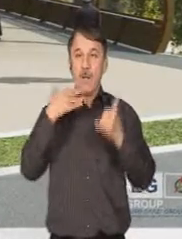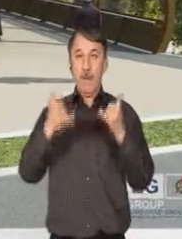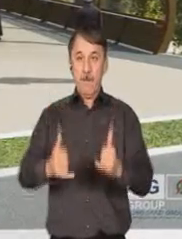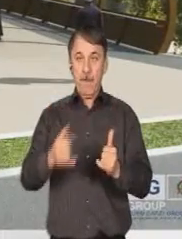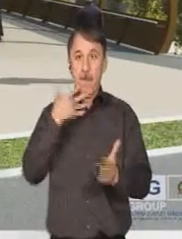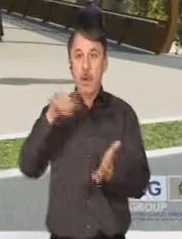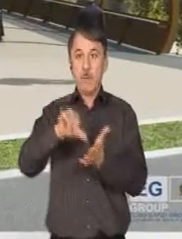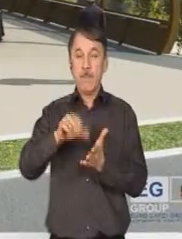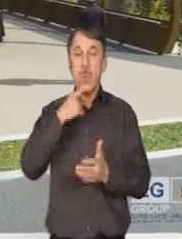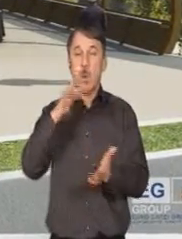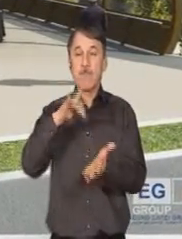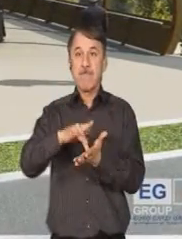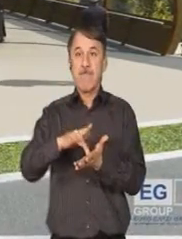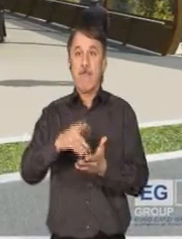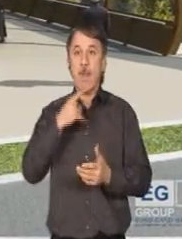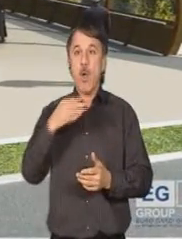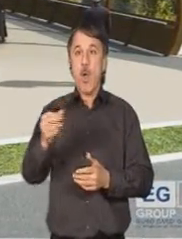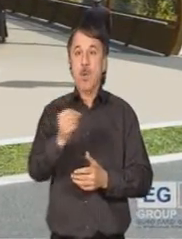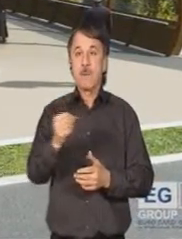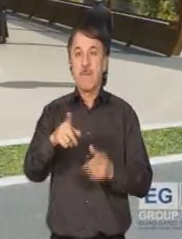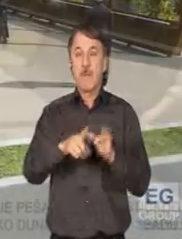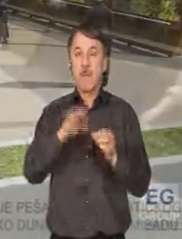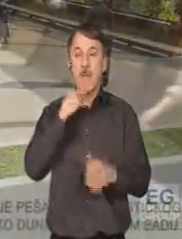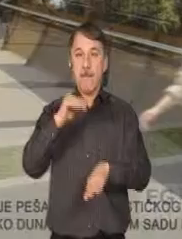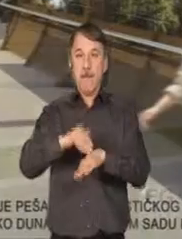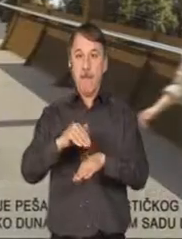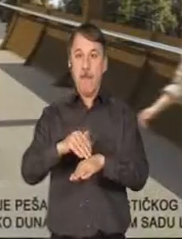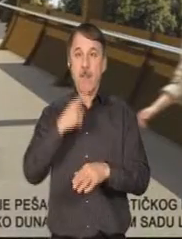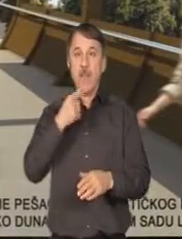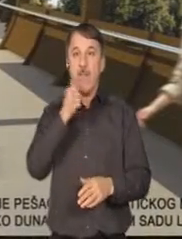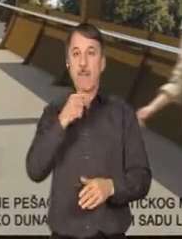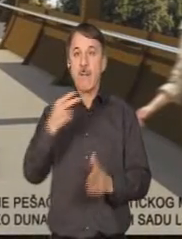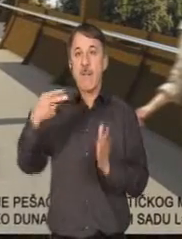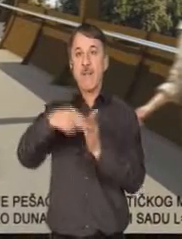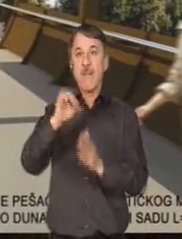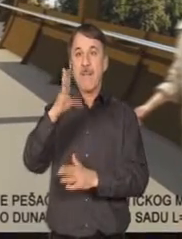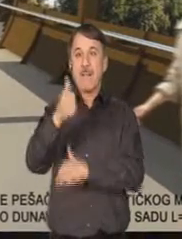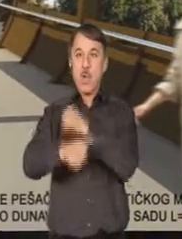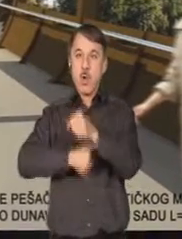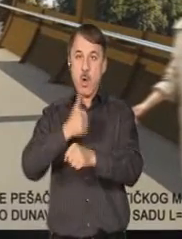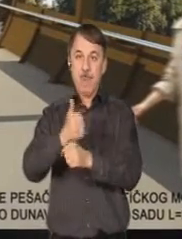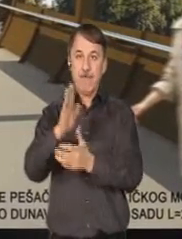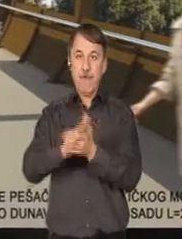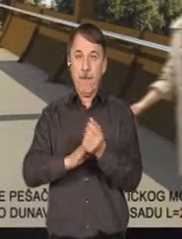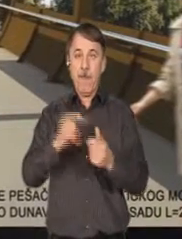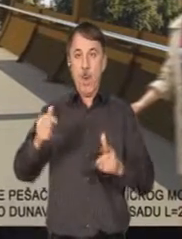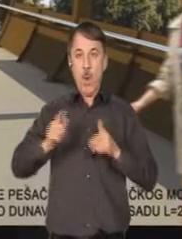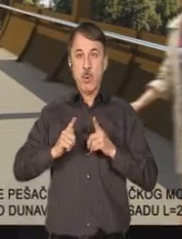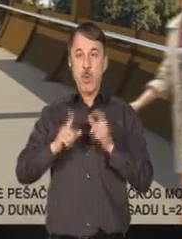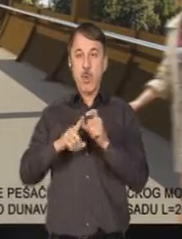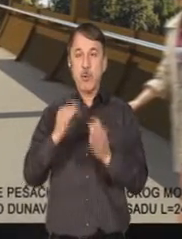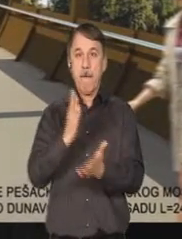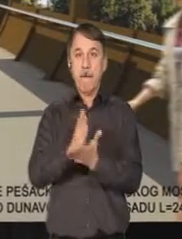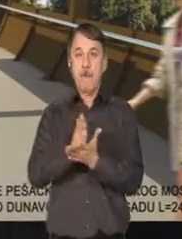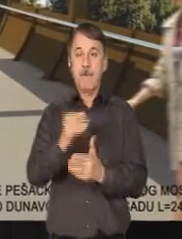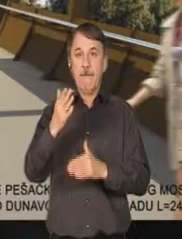će spojiti Sunčani Kej sa Ribarskim ostrvom najavljen je kao jedna od najvećih investicija u 2015. godini, a očekuje se da